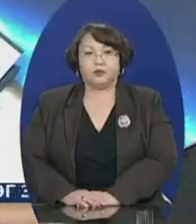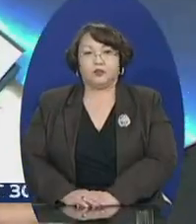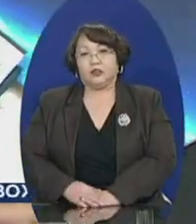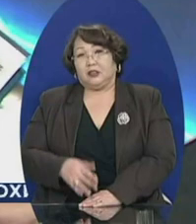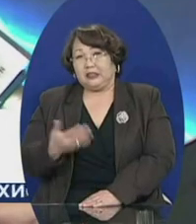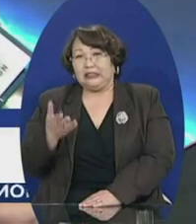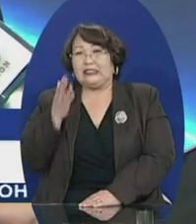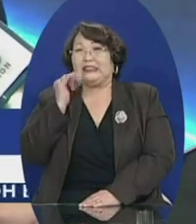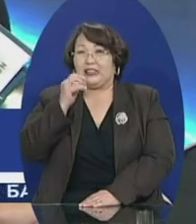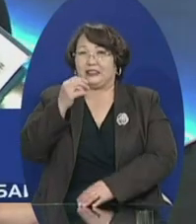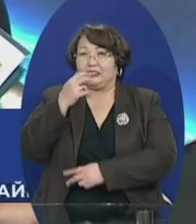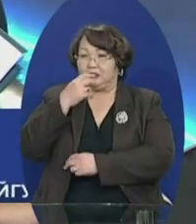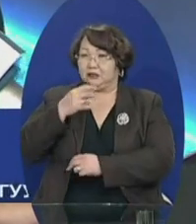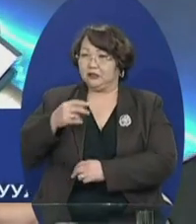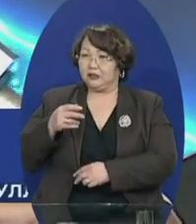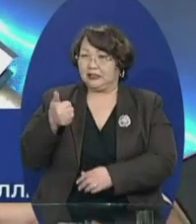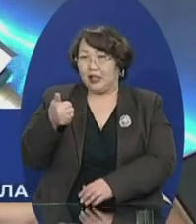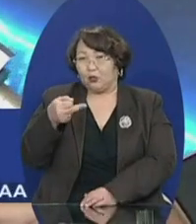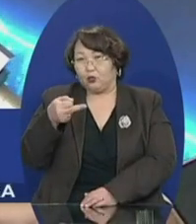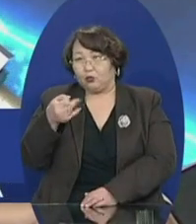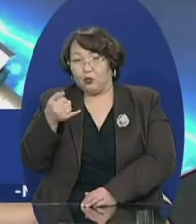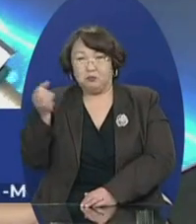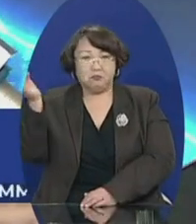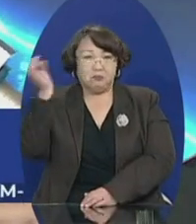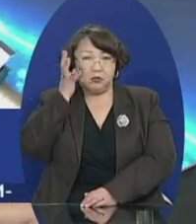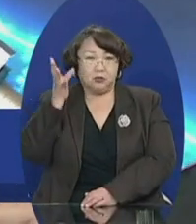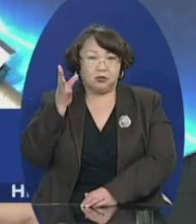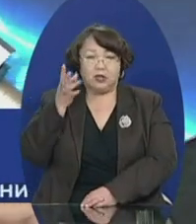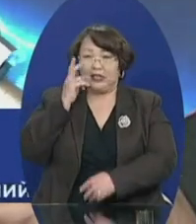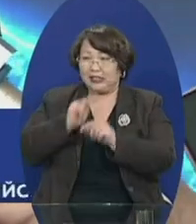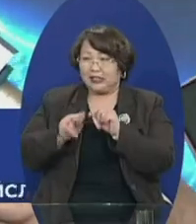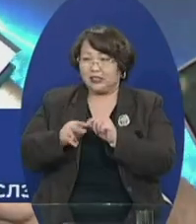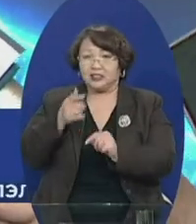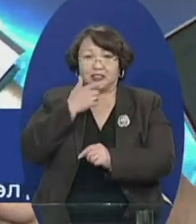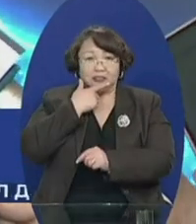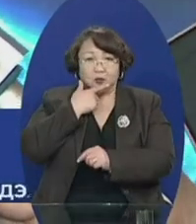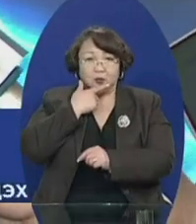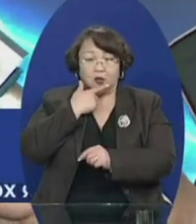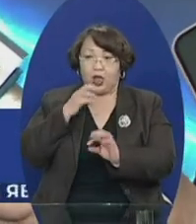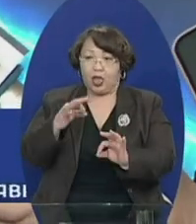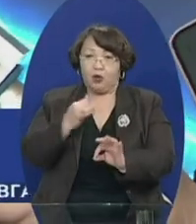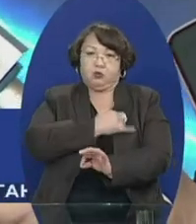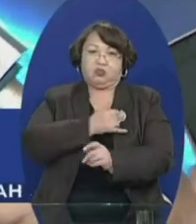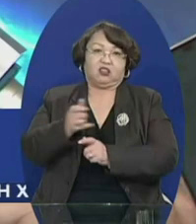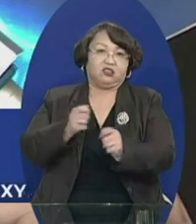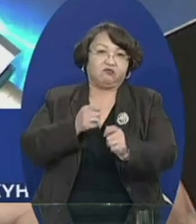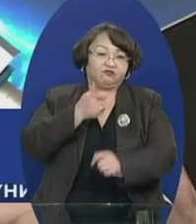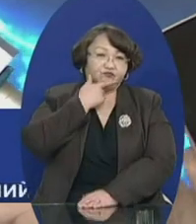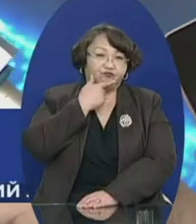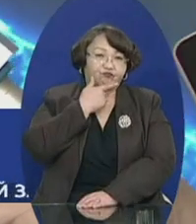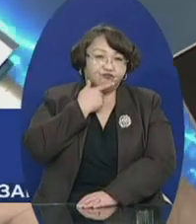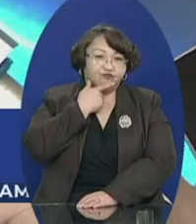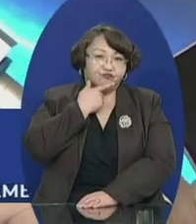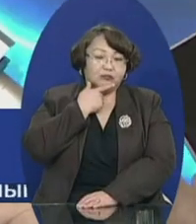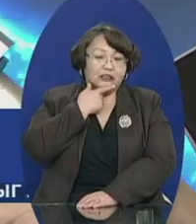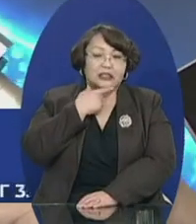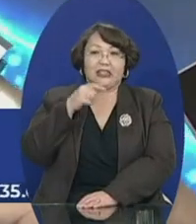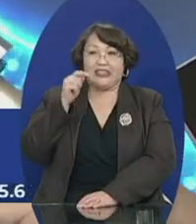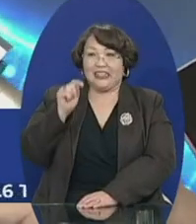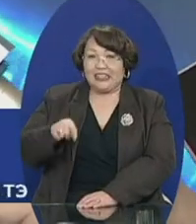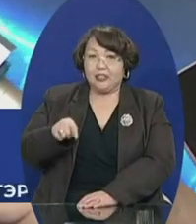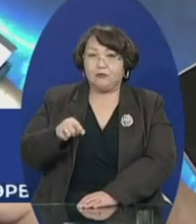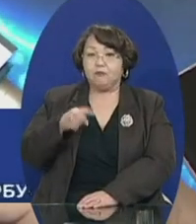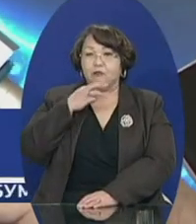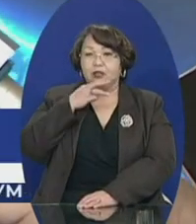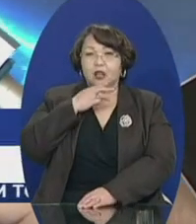Хэмжиж чадахгүй бол хян чадахгүй бол удирдах чадахгүй гэж үгээд чинь. Тийм учраас бидний энэ анх шатн дээр байгаа энэ бүх одоо өгөгдлүүдийг их өгөгдөл